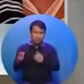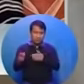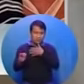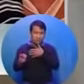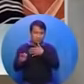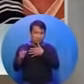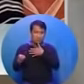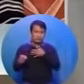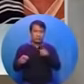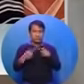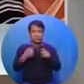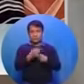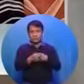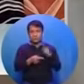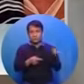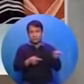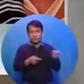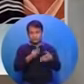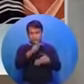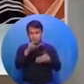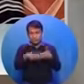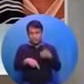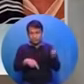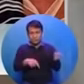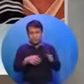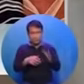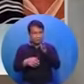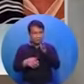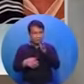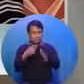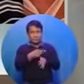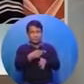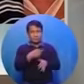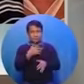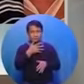Para sabihin sa inyo yung resulta. Bakit si nanay ayaw?